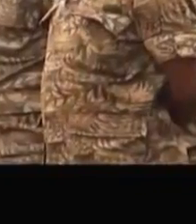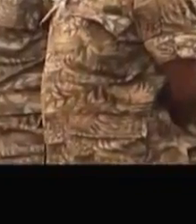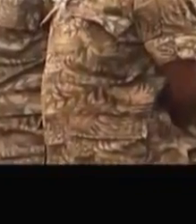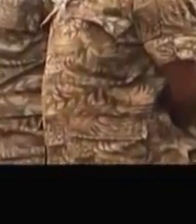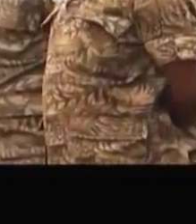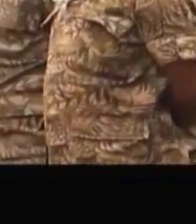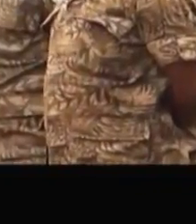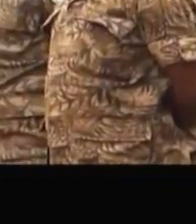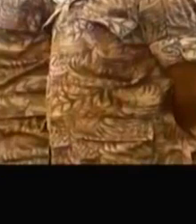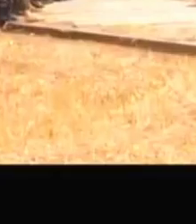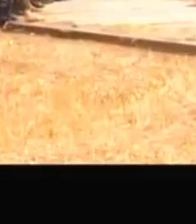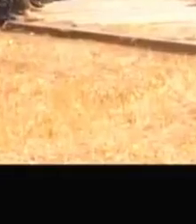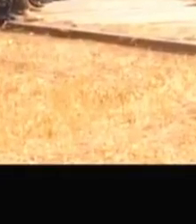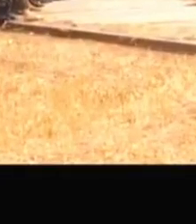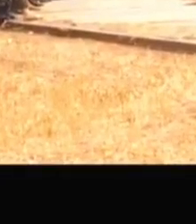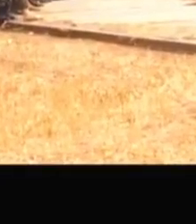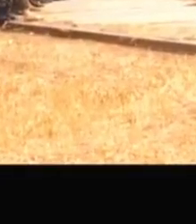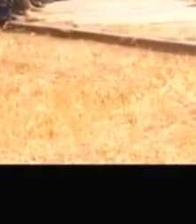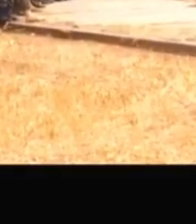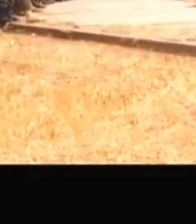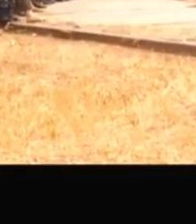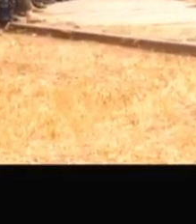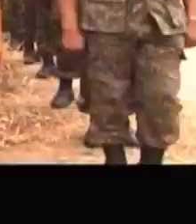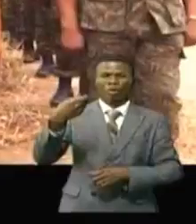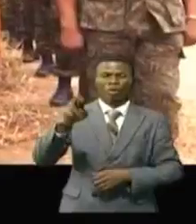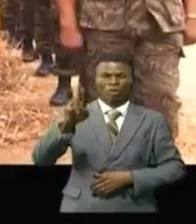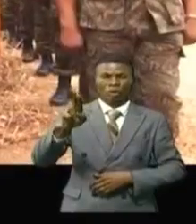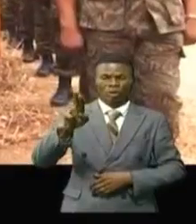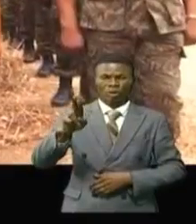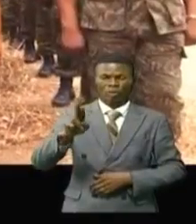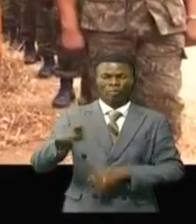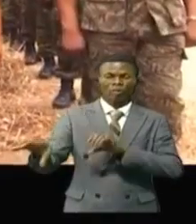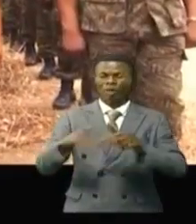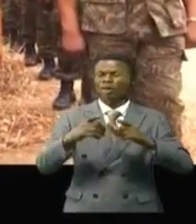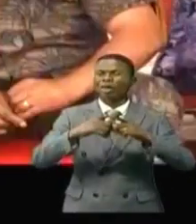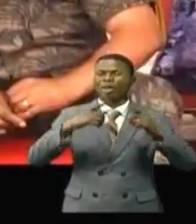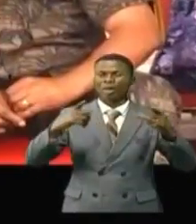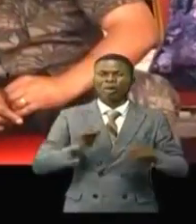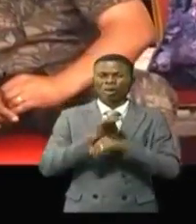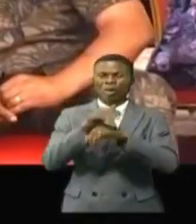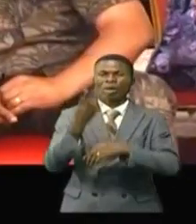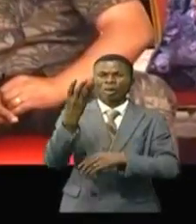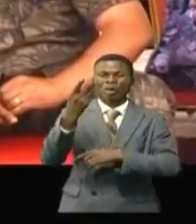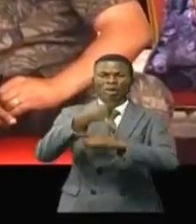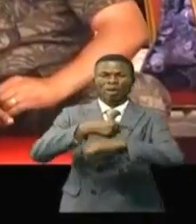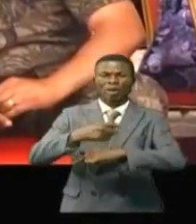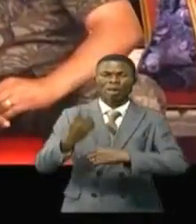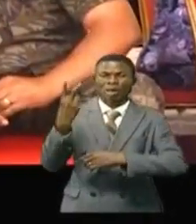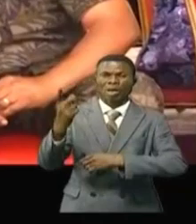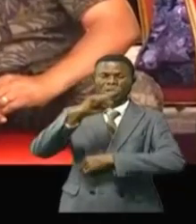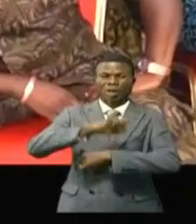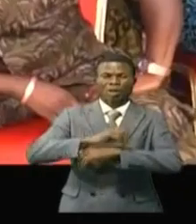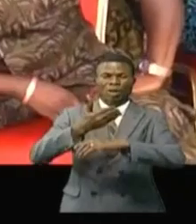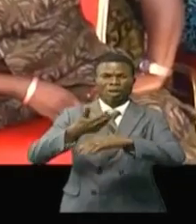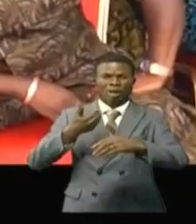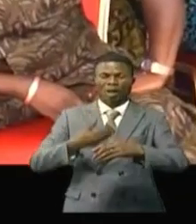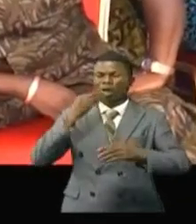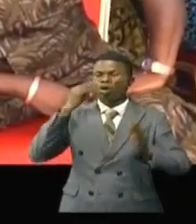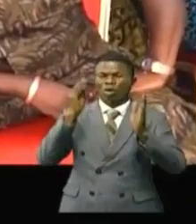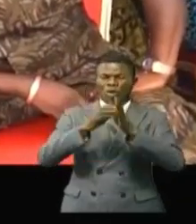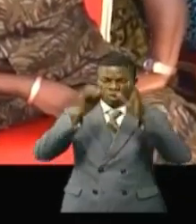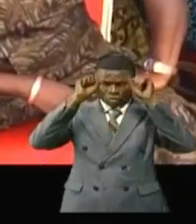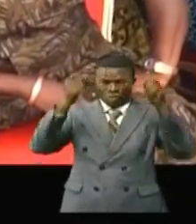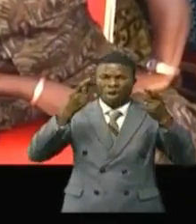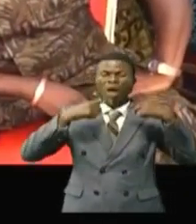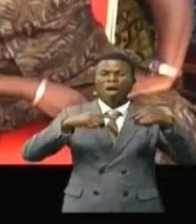cérémonie de passation de commandement à la GR. Grandiose, cet événement intervient 4 jours après la série d'ordonnances présidentielles rendues